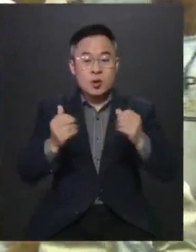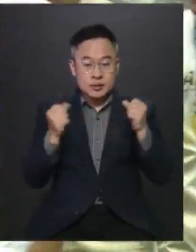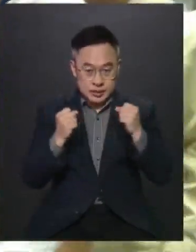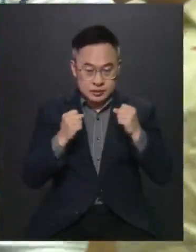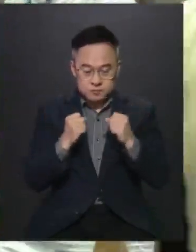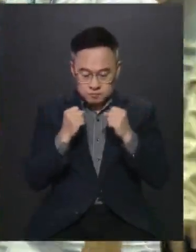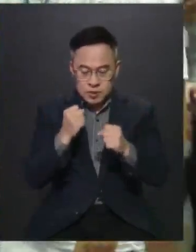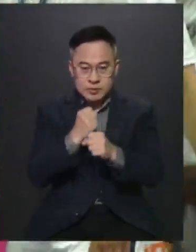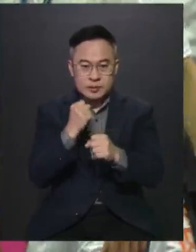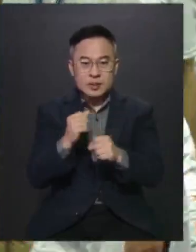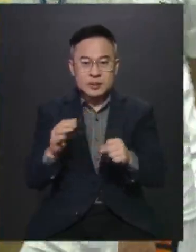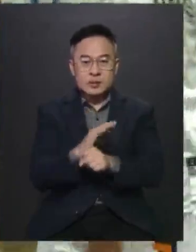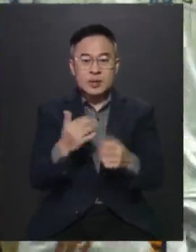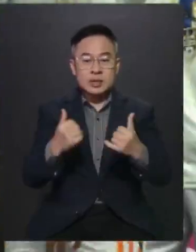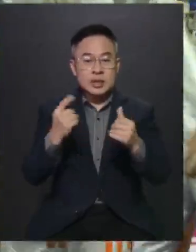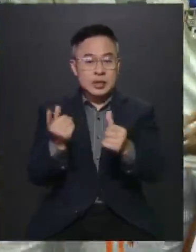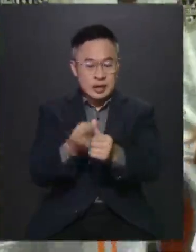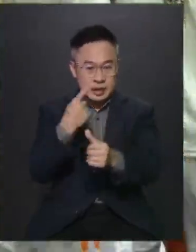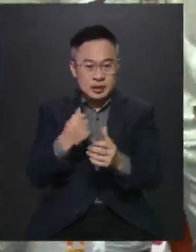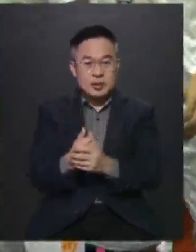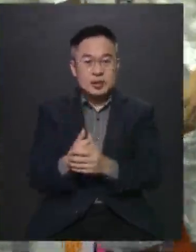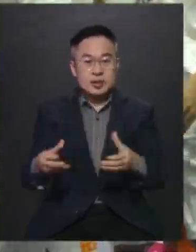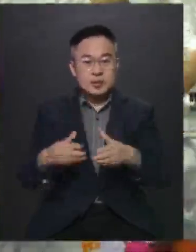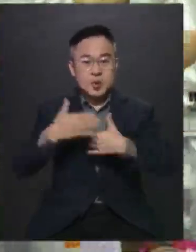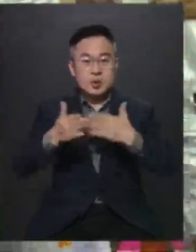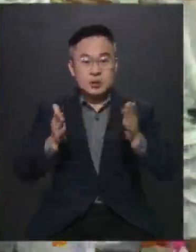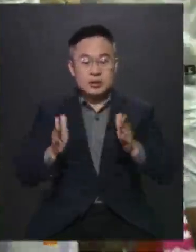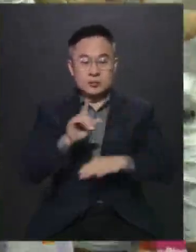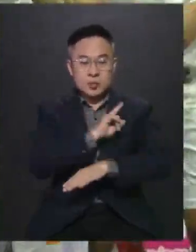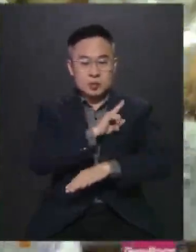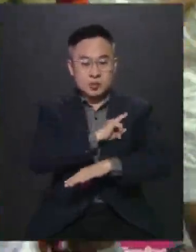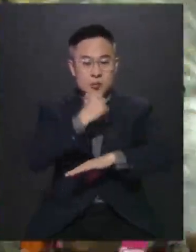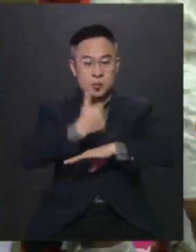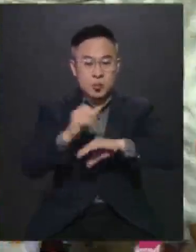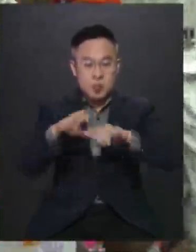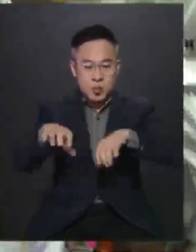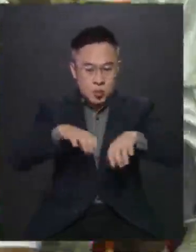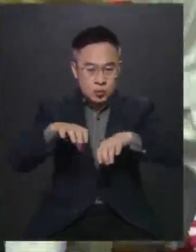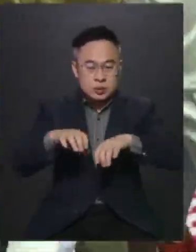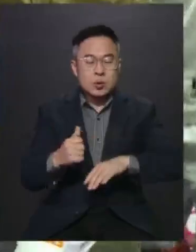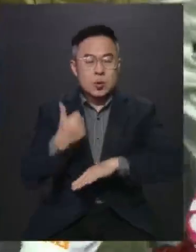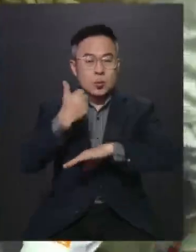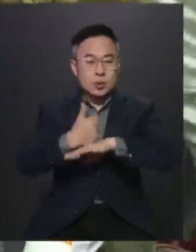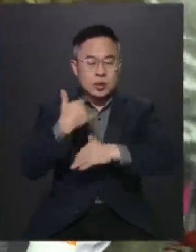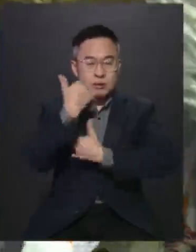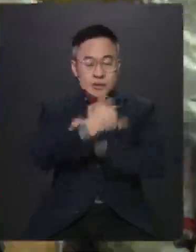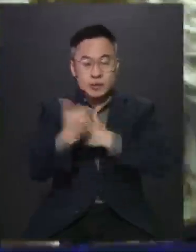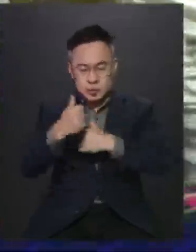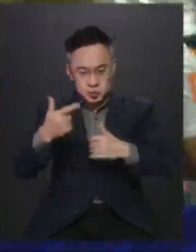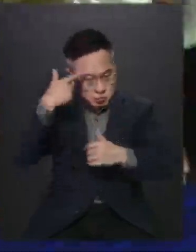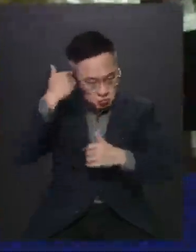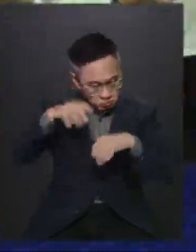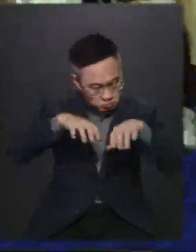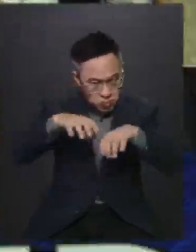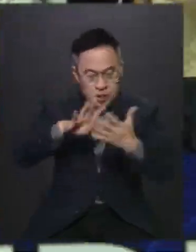าดูแลทีมก็ถือว่าเป็นครั้งแรกที่ทีมมีโค้ชต่างชาติโค้ชต่างชาติมีความละเอียดรอบคอบแล้วก็มีประสบการณ์นี่ดู